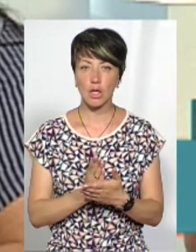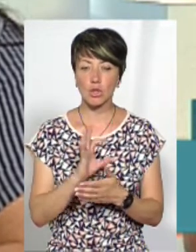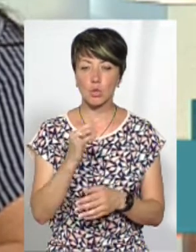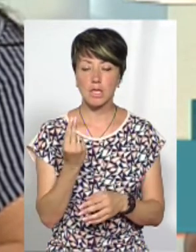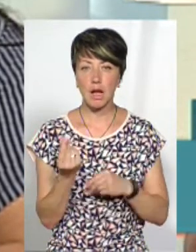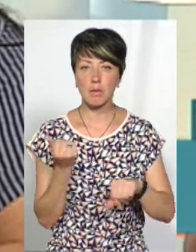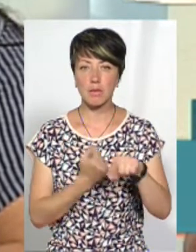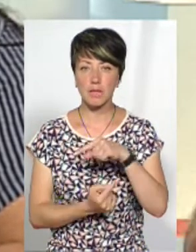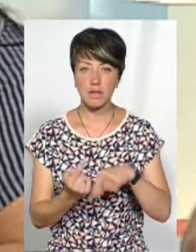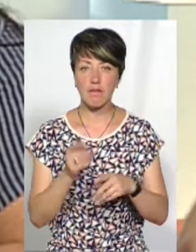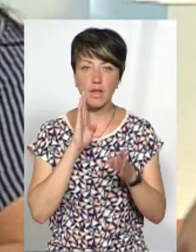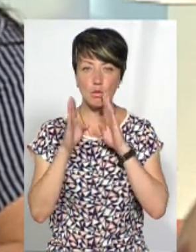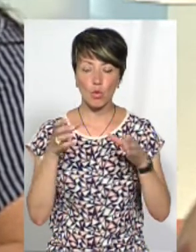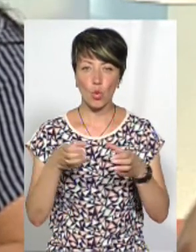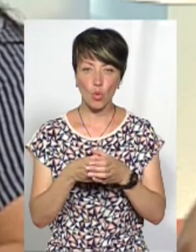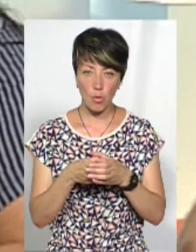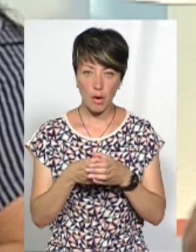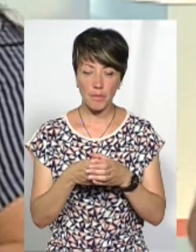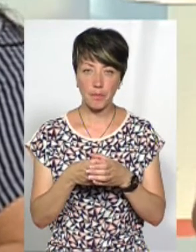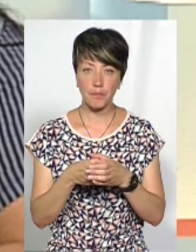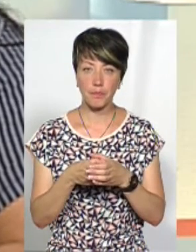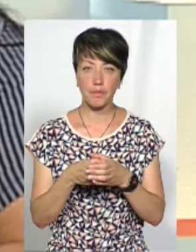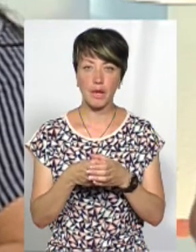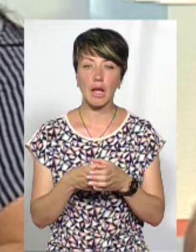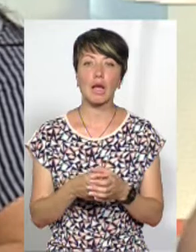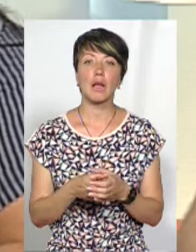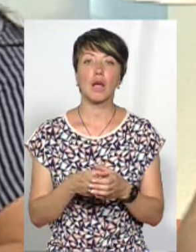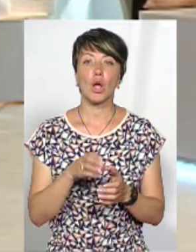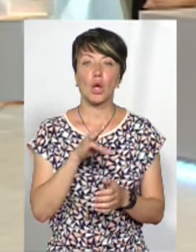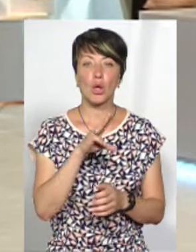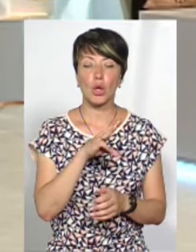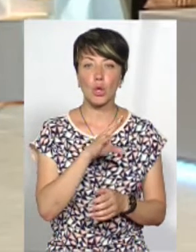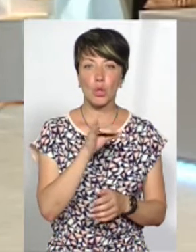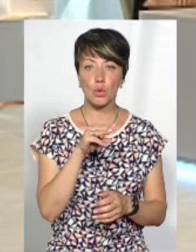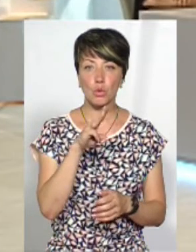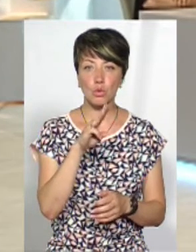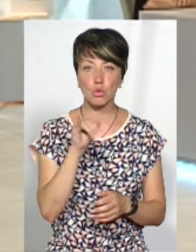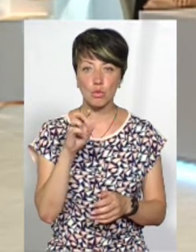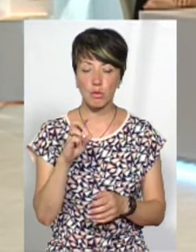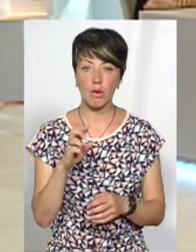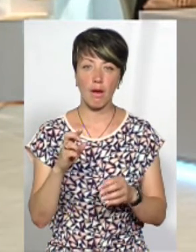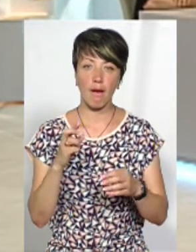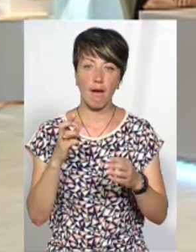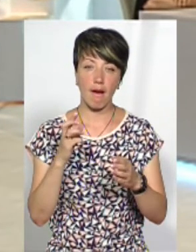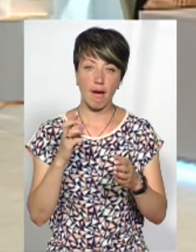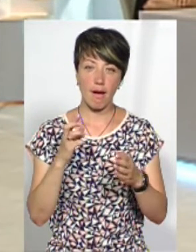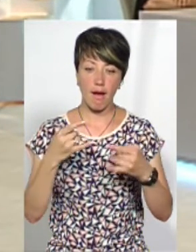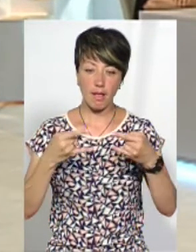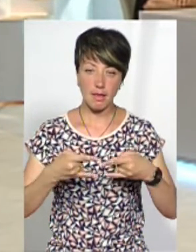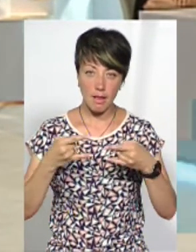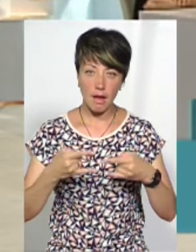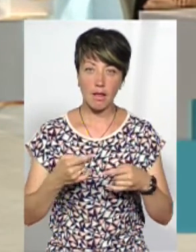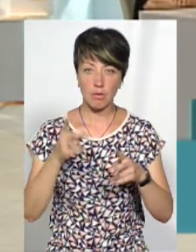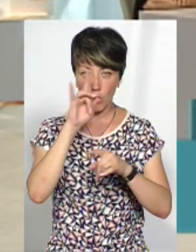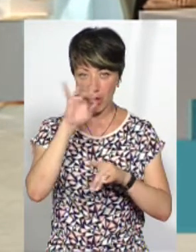соціальне підприємство, Facebook-група соціальне підприємство, YouTube-канал соціальне підприємство, де ми популяризуємо цю тематику